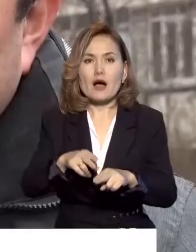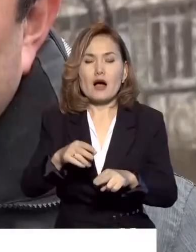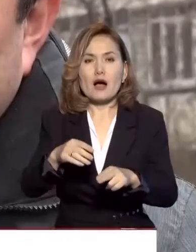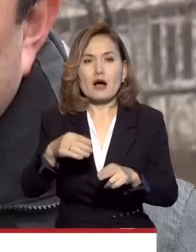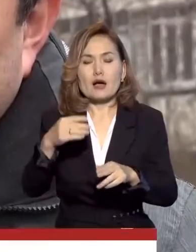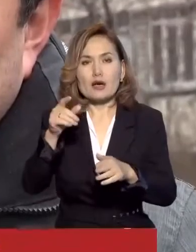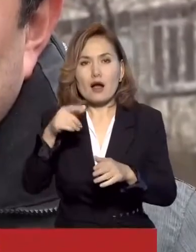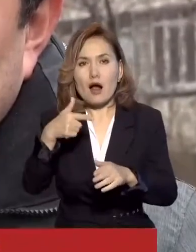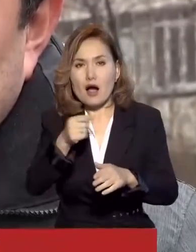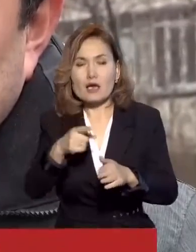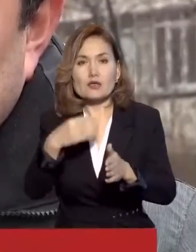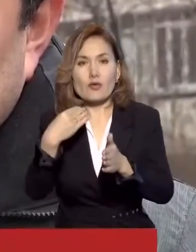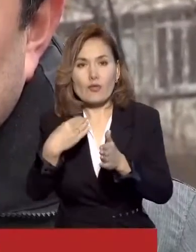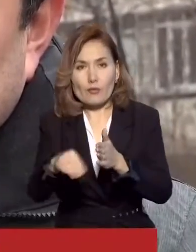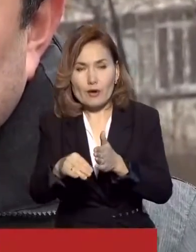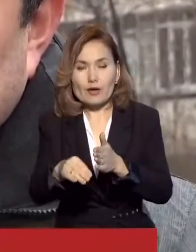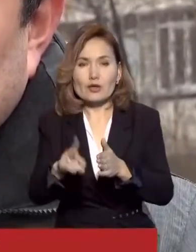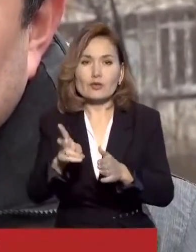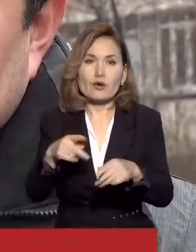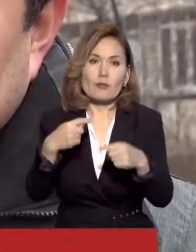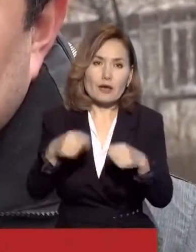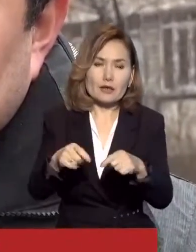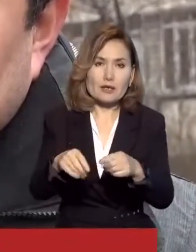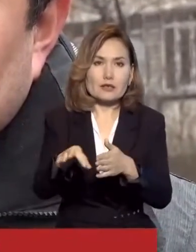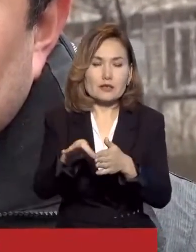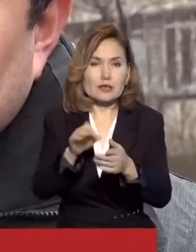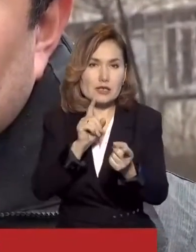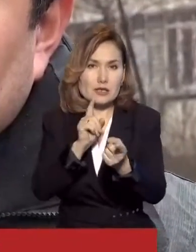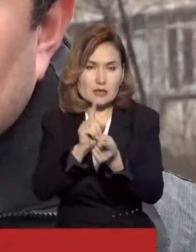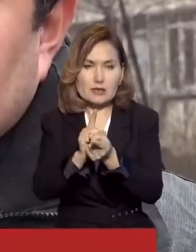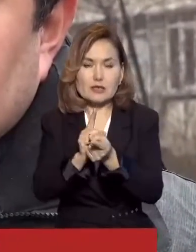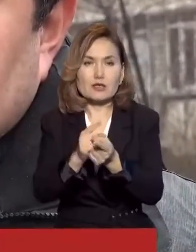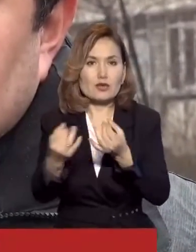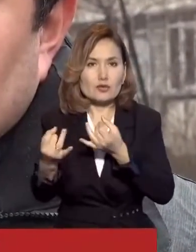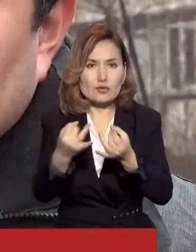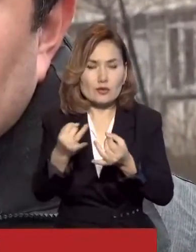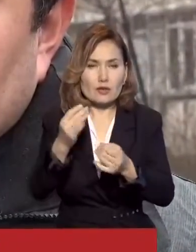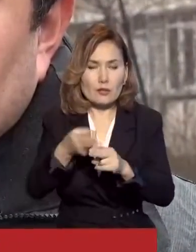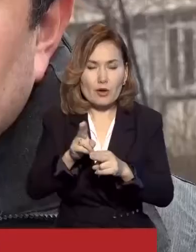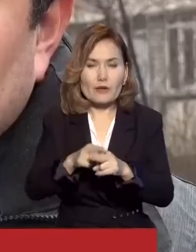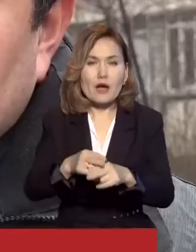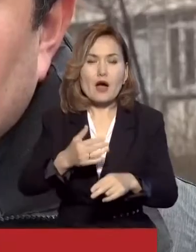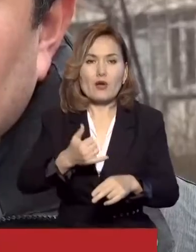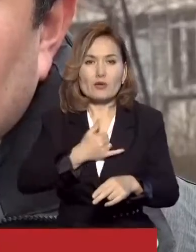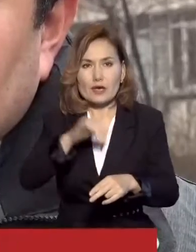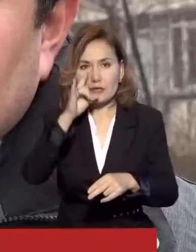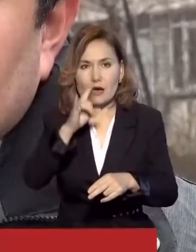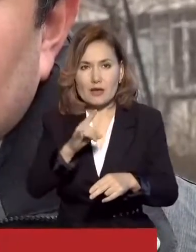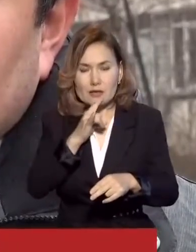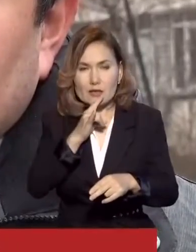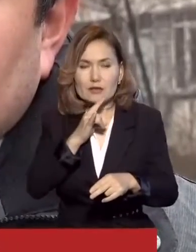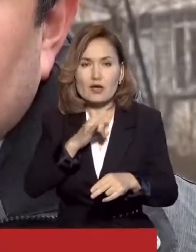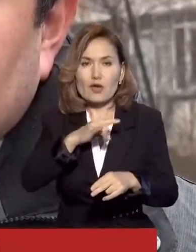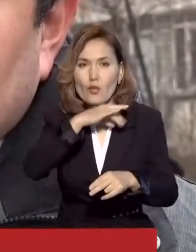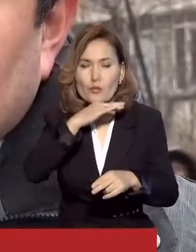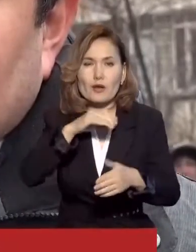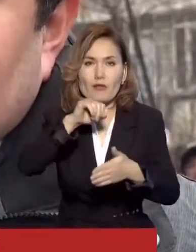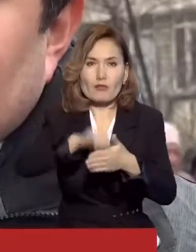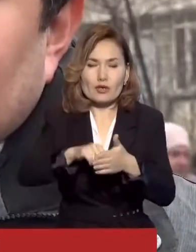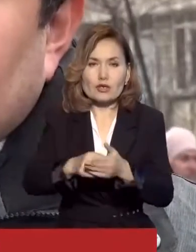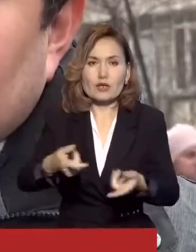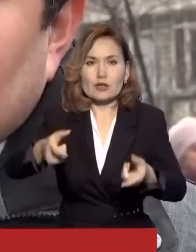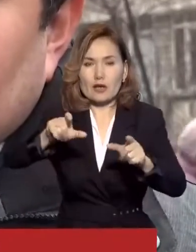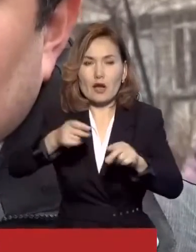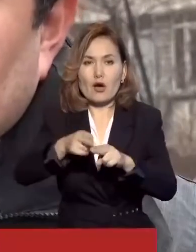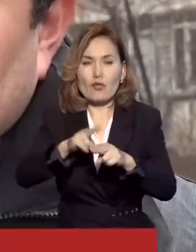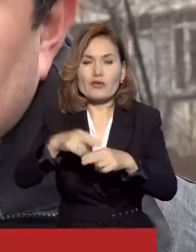алушы бірден кездеседі. Ал бізде көп жағдайда тауарлардың бағасының өсіп кетуіне себепкер болып жататын